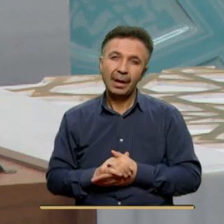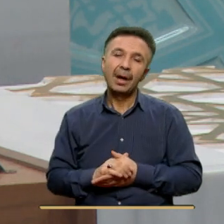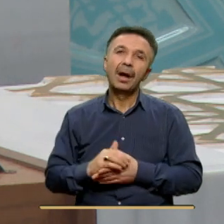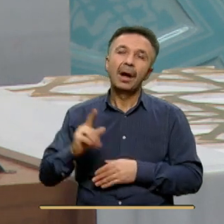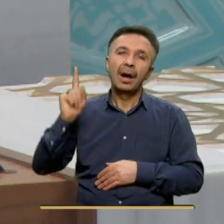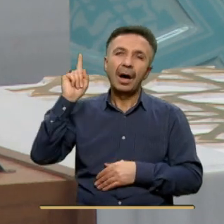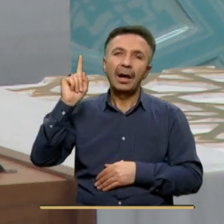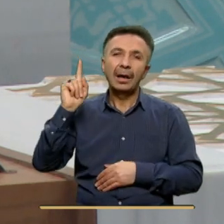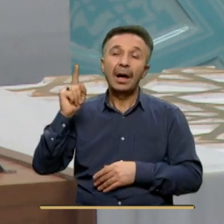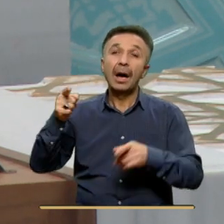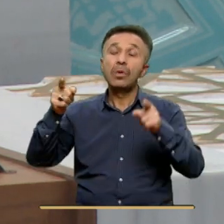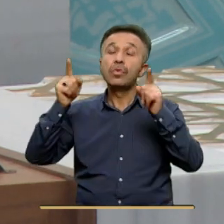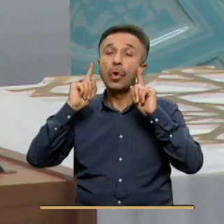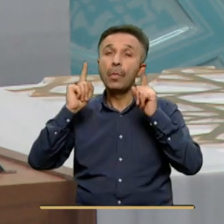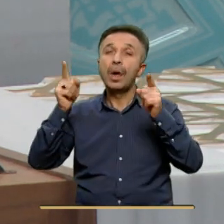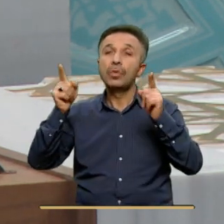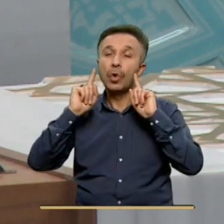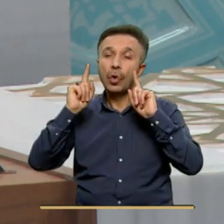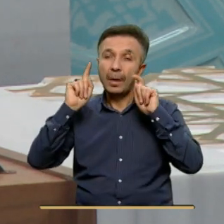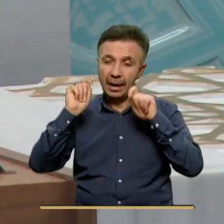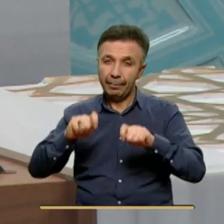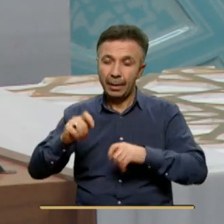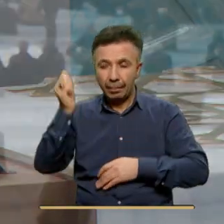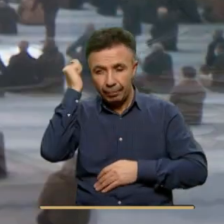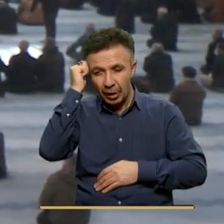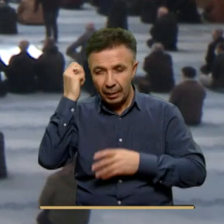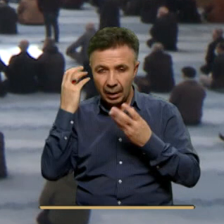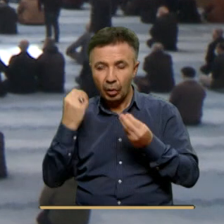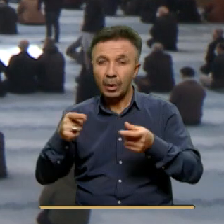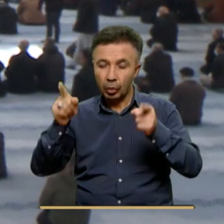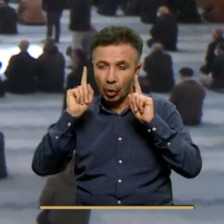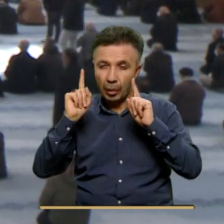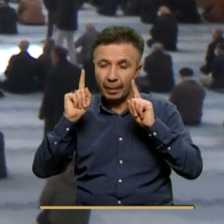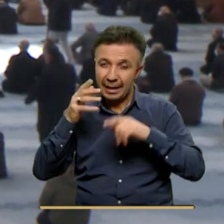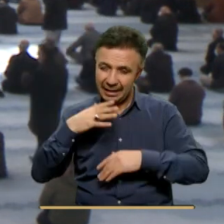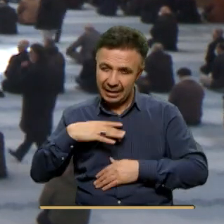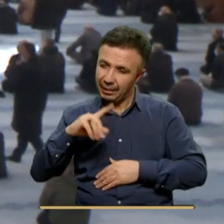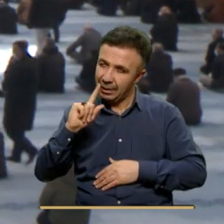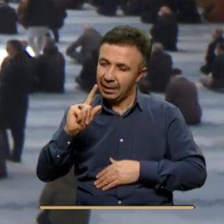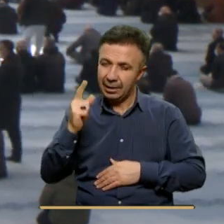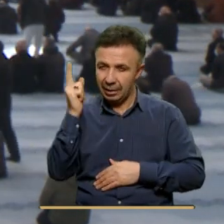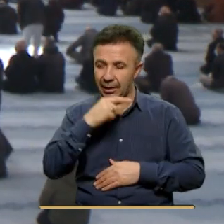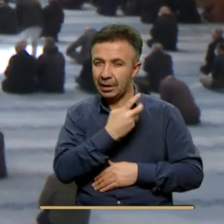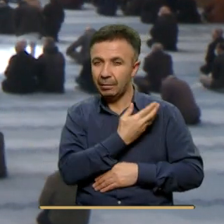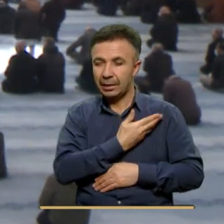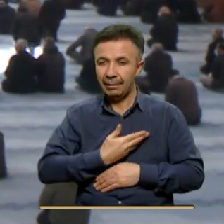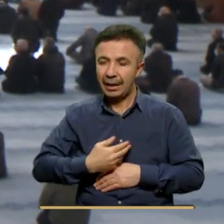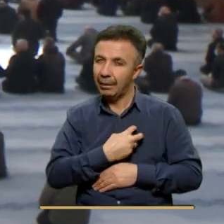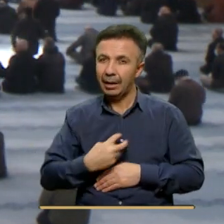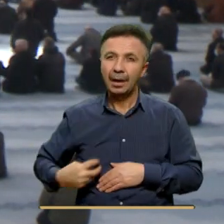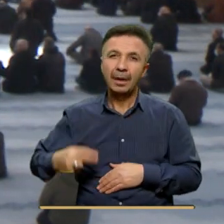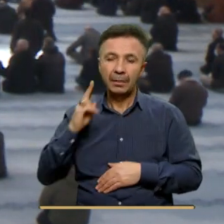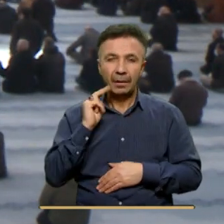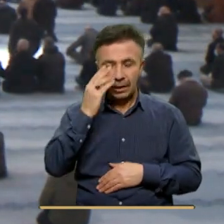ona istiğfar etmek, ondan bağışlanma dilemektir. Nitekim sevgili Peygamberimiz Aleyhissalatu